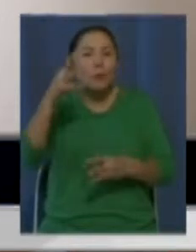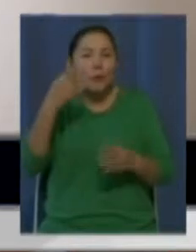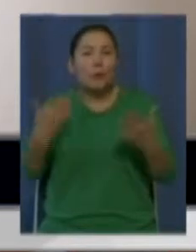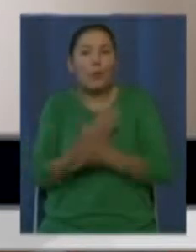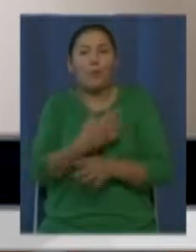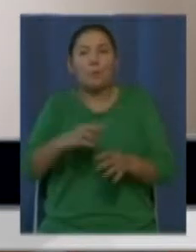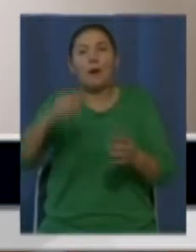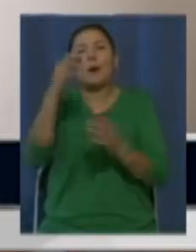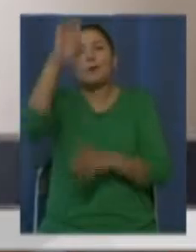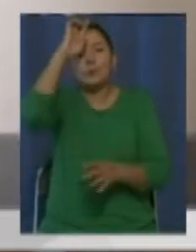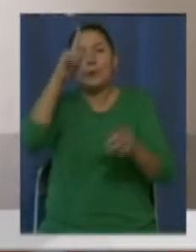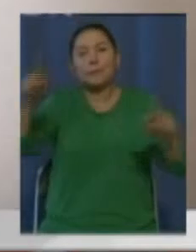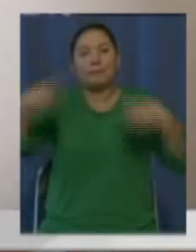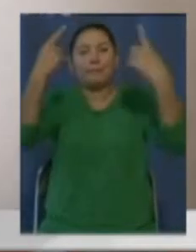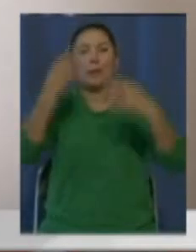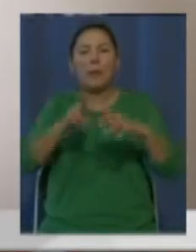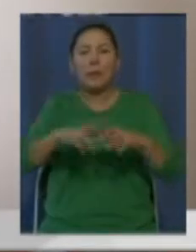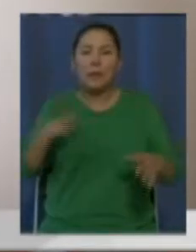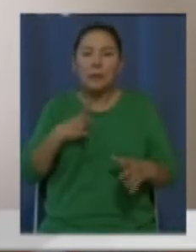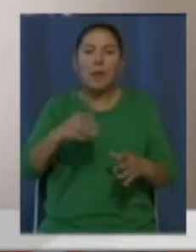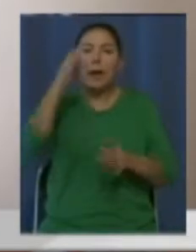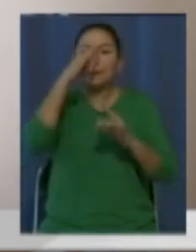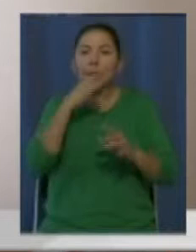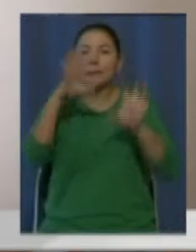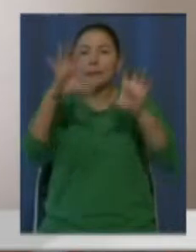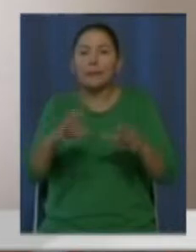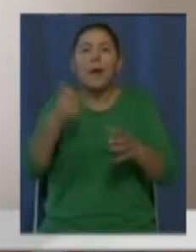көреміз, елбасының жолдауында көрдік бірігіп отырып.